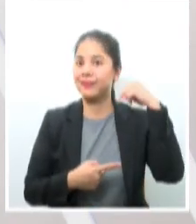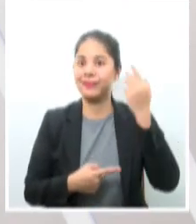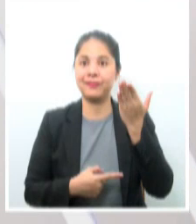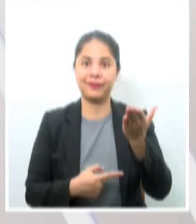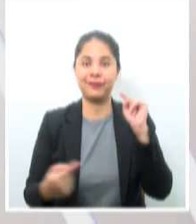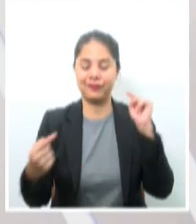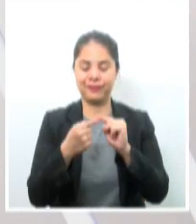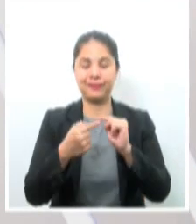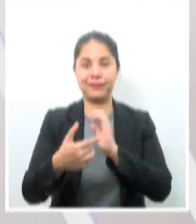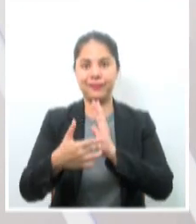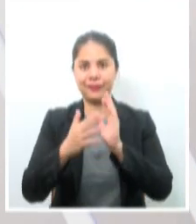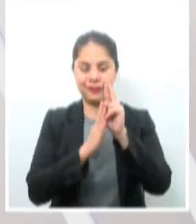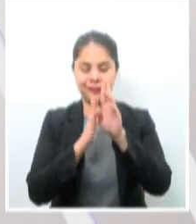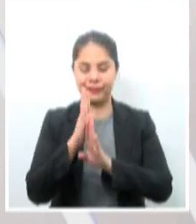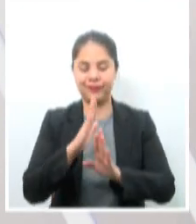ระบบ V-Space ค่ะ